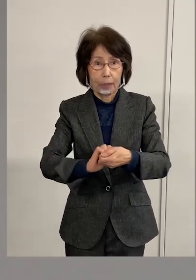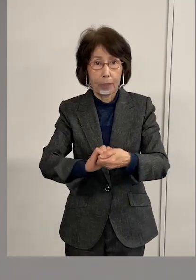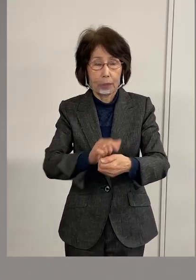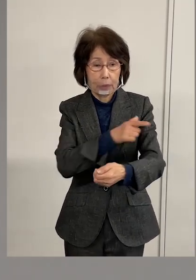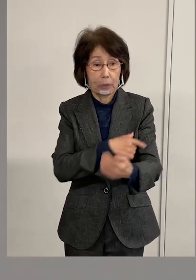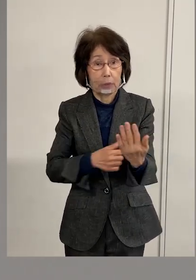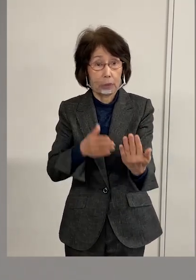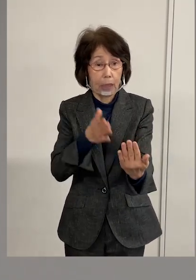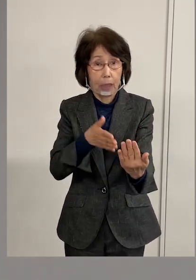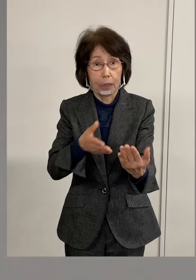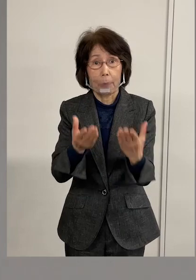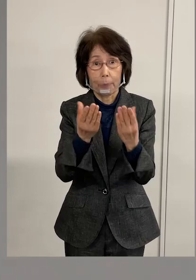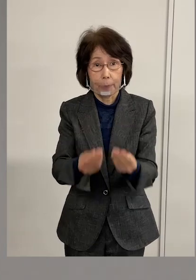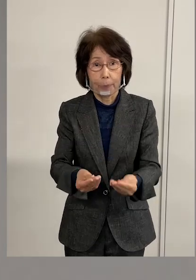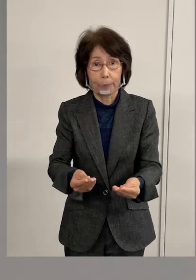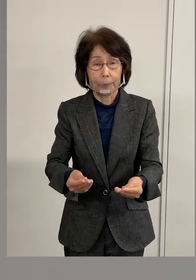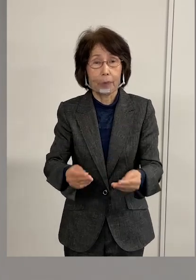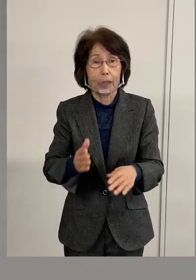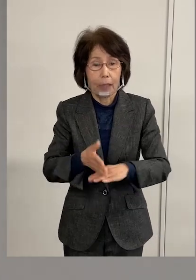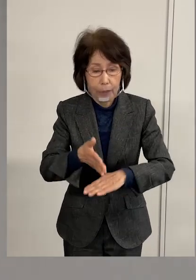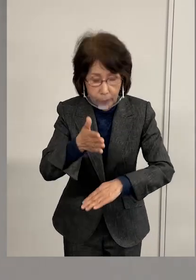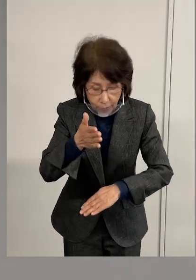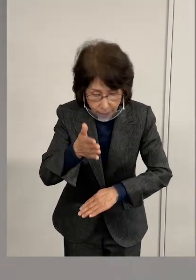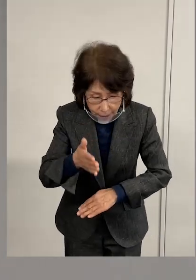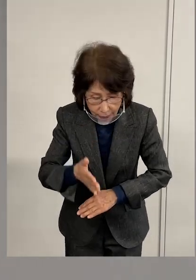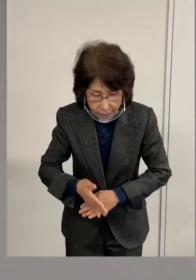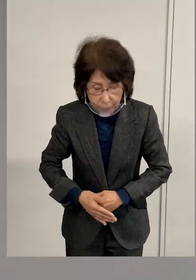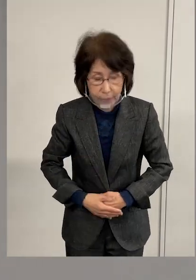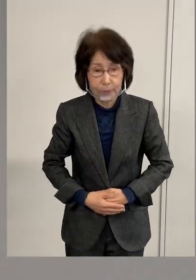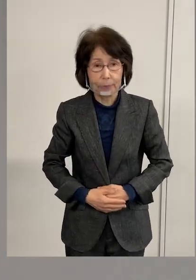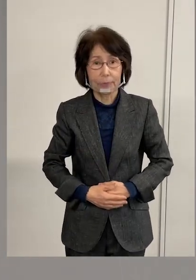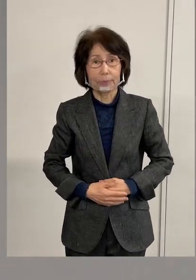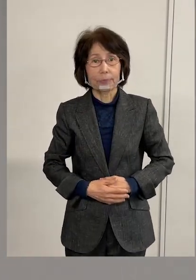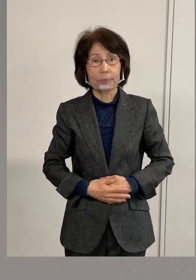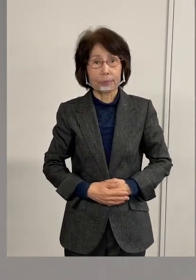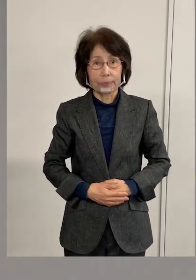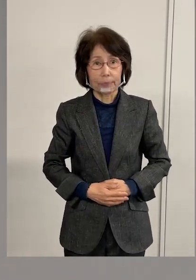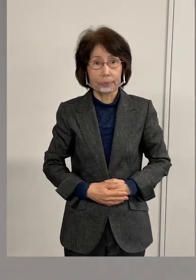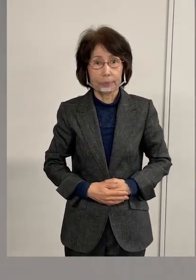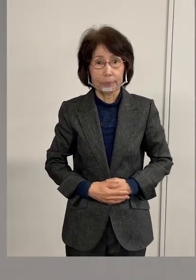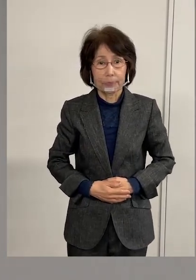了させていただきます。本日はどうもありがとうございました。はい、 ありがとうございます。